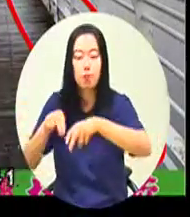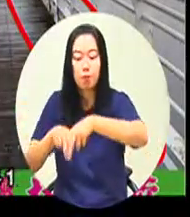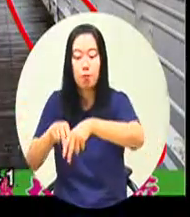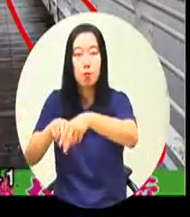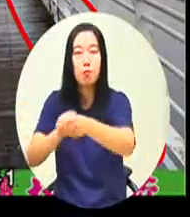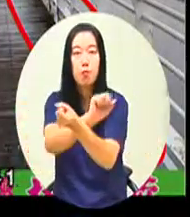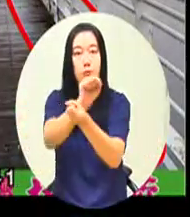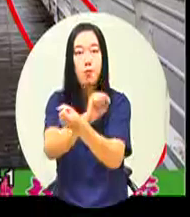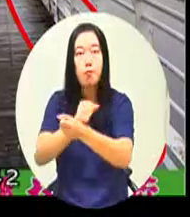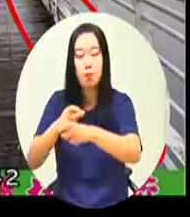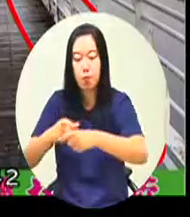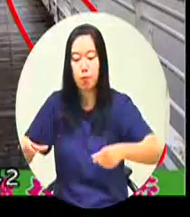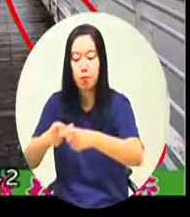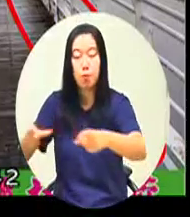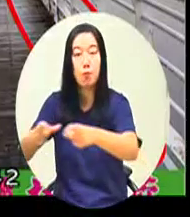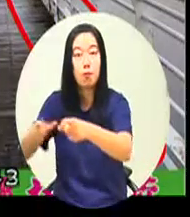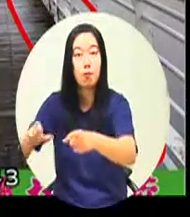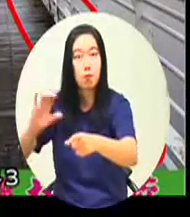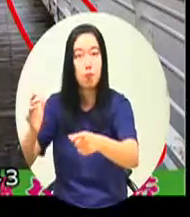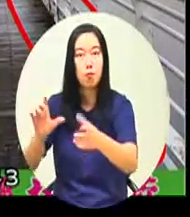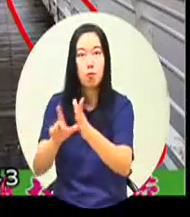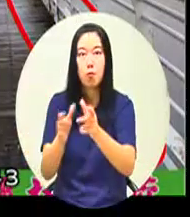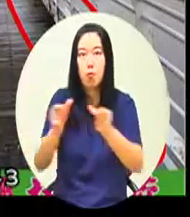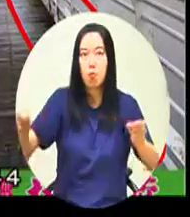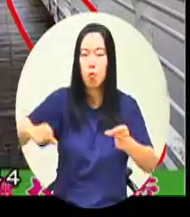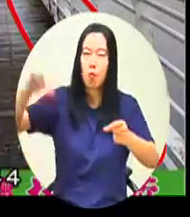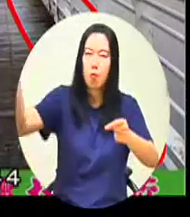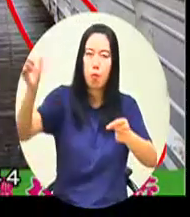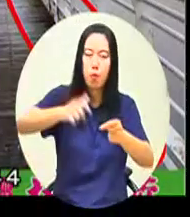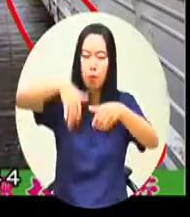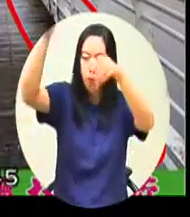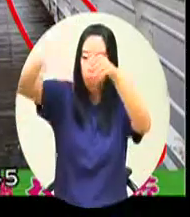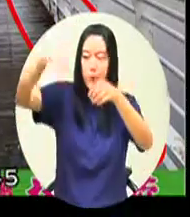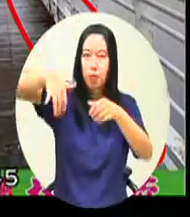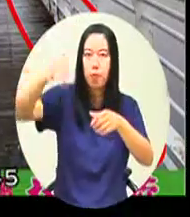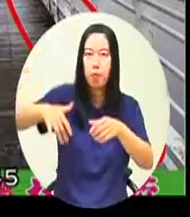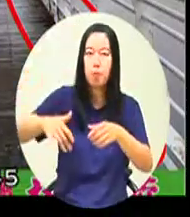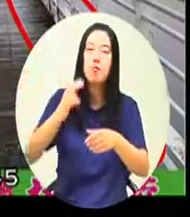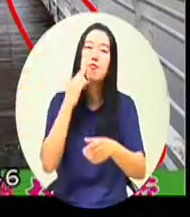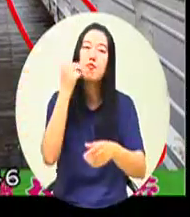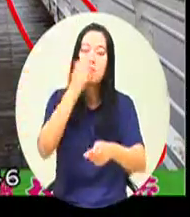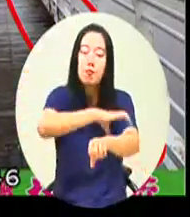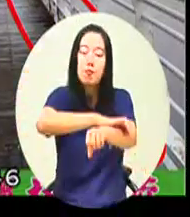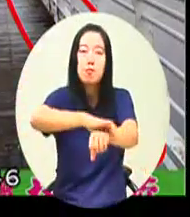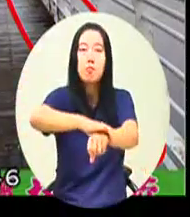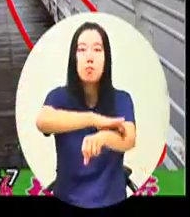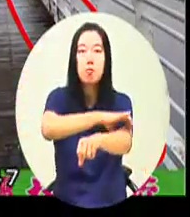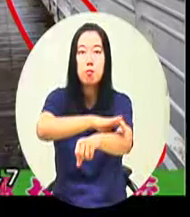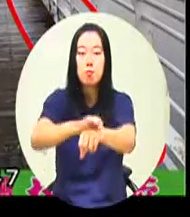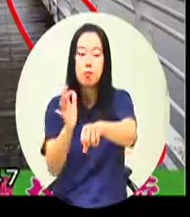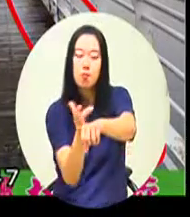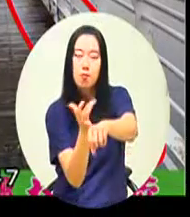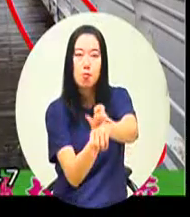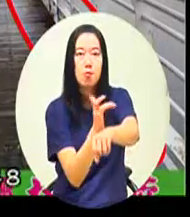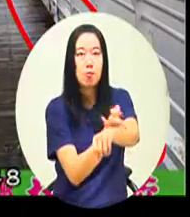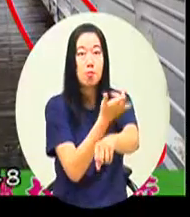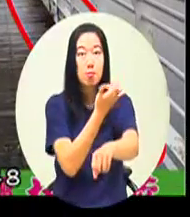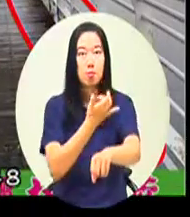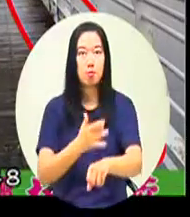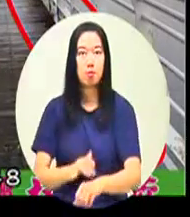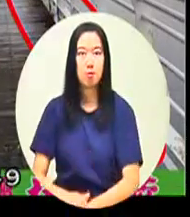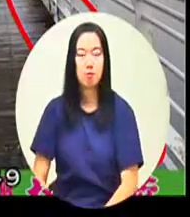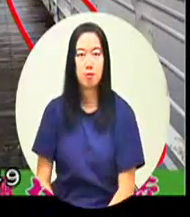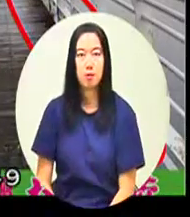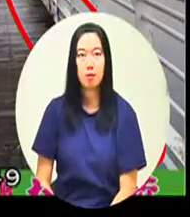道，但是长期风吹日晒，铁栏杆也它的底座也都会生锈嘛，所